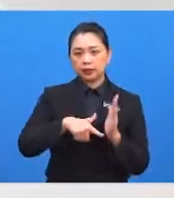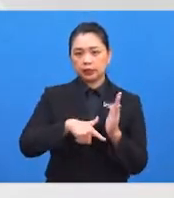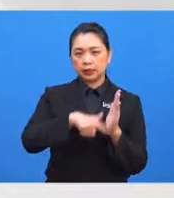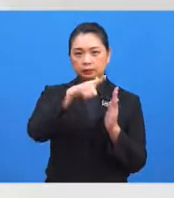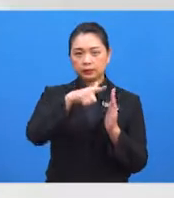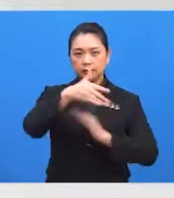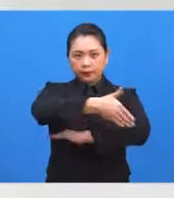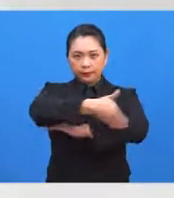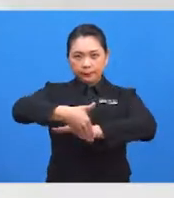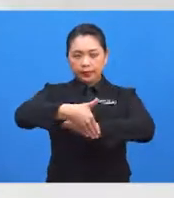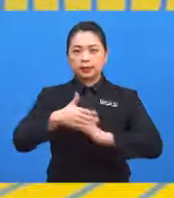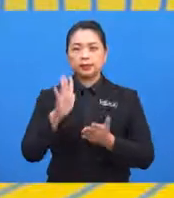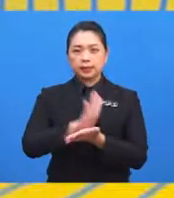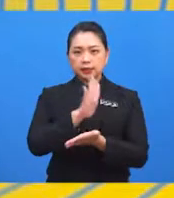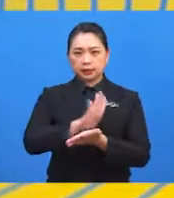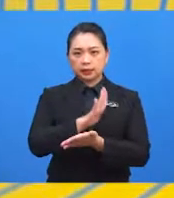tepi kertas.